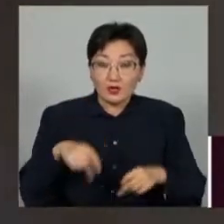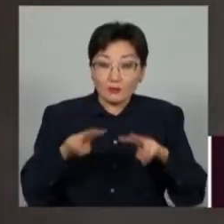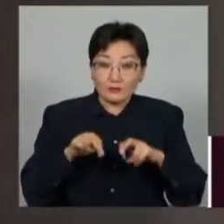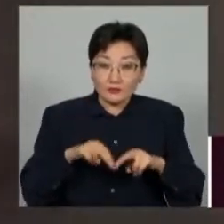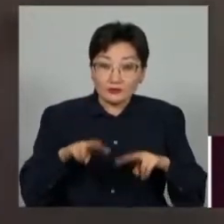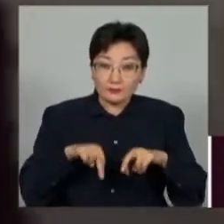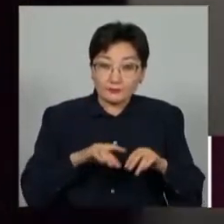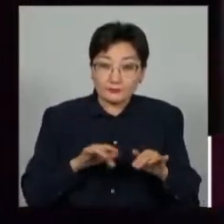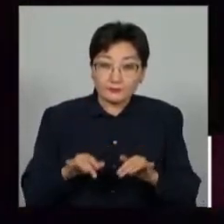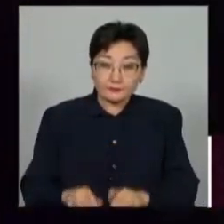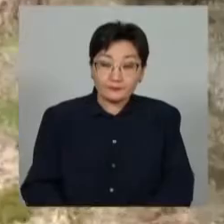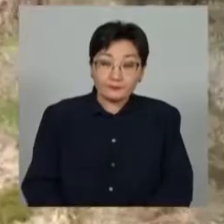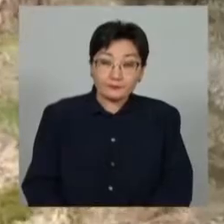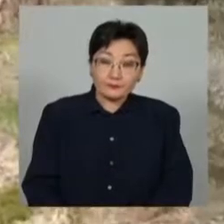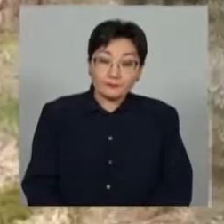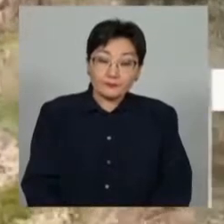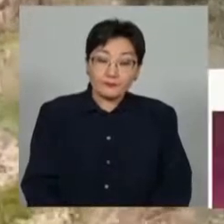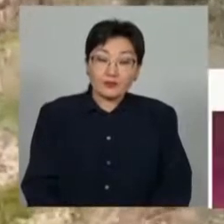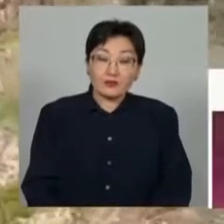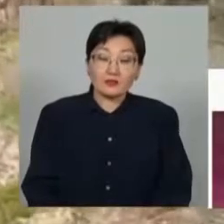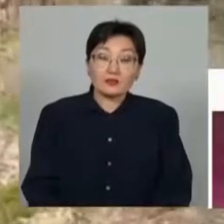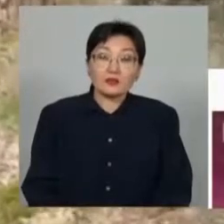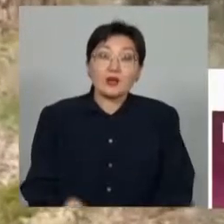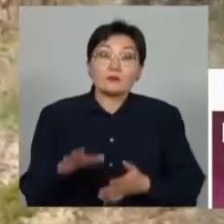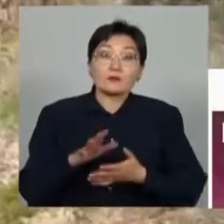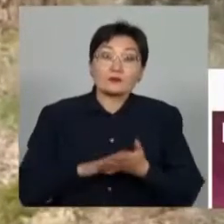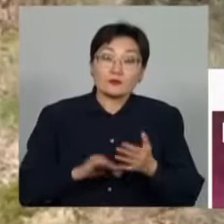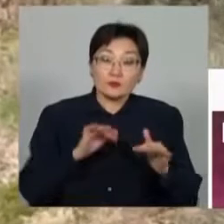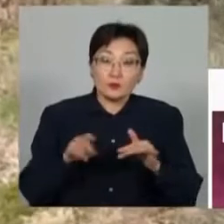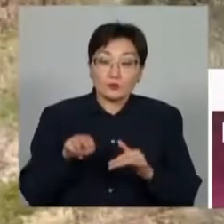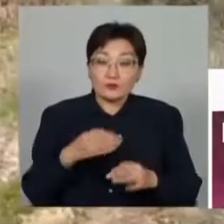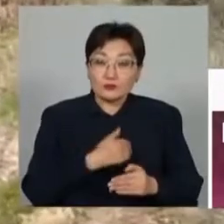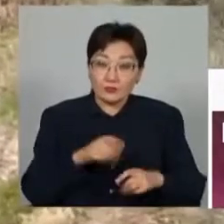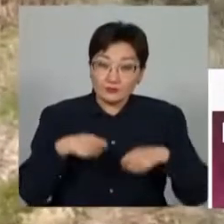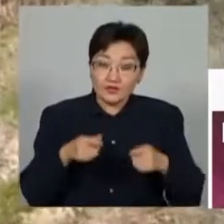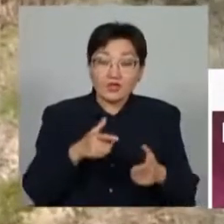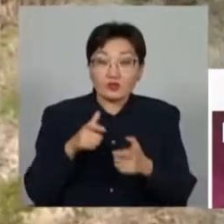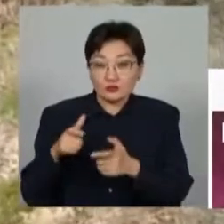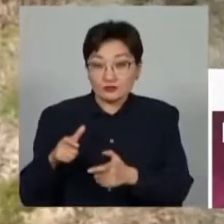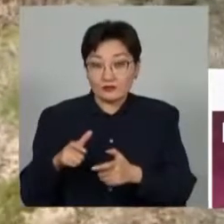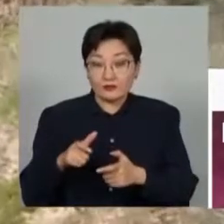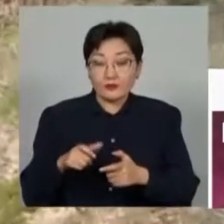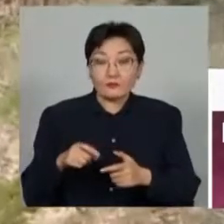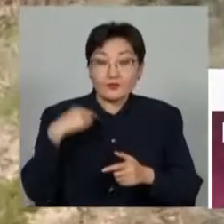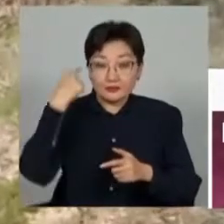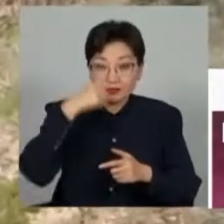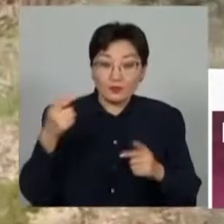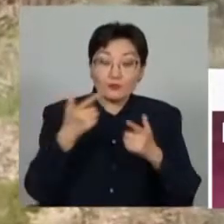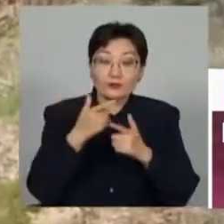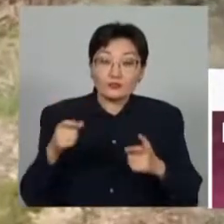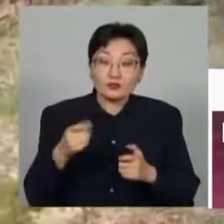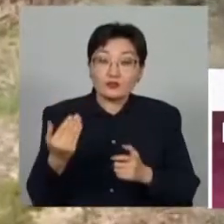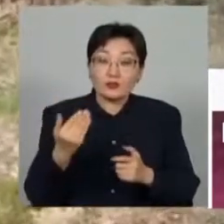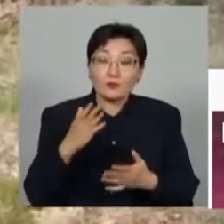судебно-баллистическую экспертизу. Вместе с тем продолжается акция по добровольной сдаче оружия. Лицо, сообщившее об